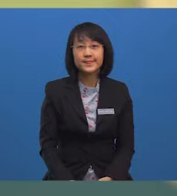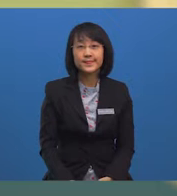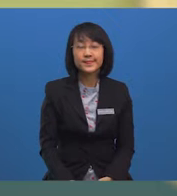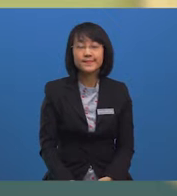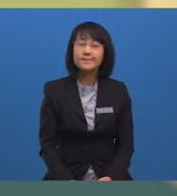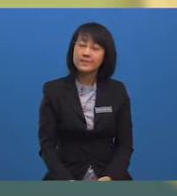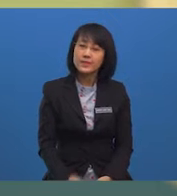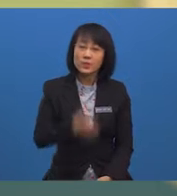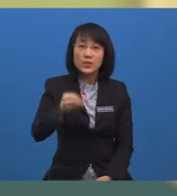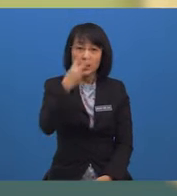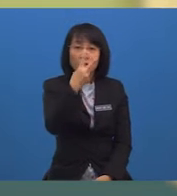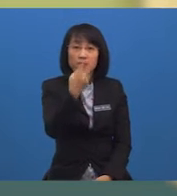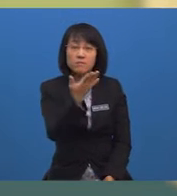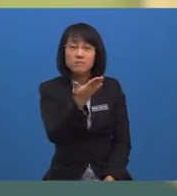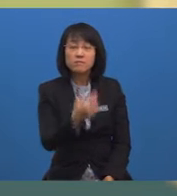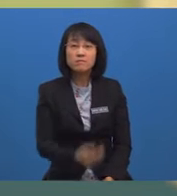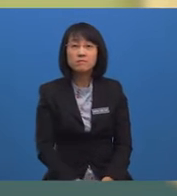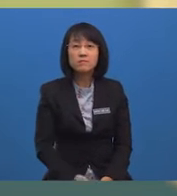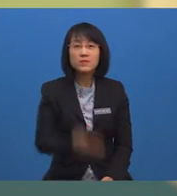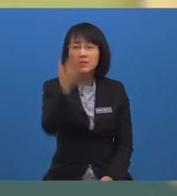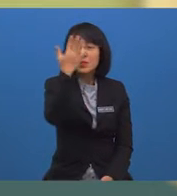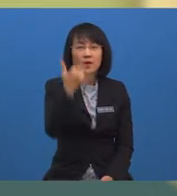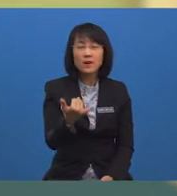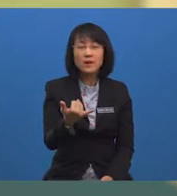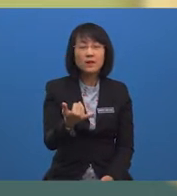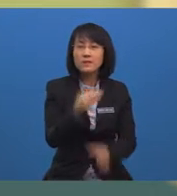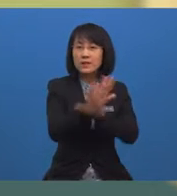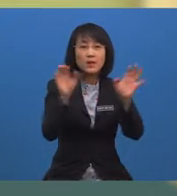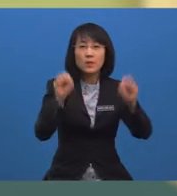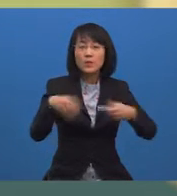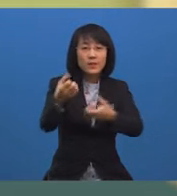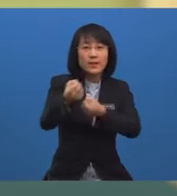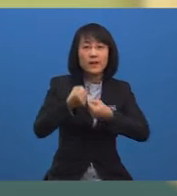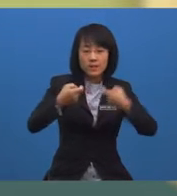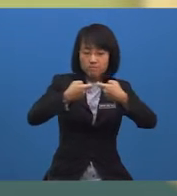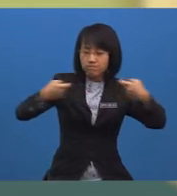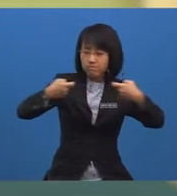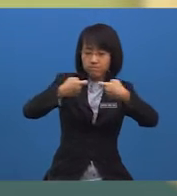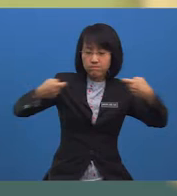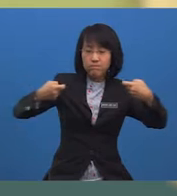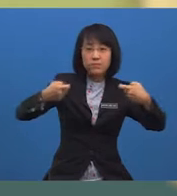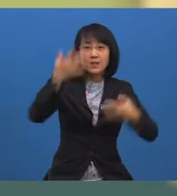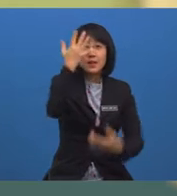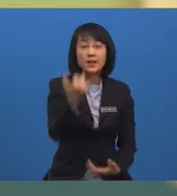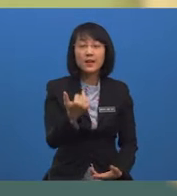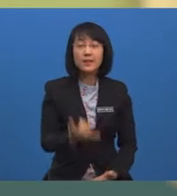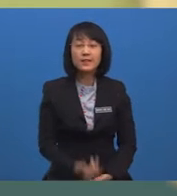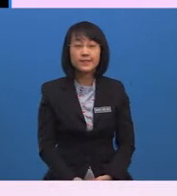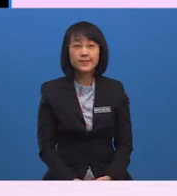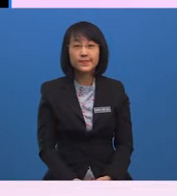Eh, murid-murid, tengok ni. Kenapa dia tidak boleh ditarik? Makan dia menolak antara satu sama lain.